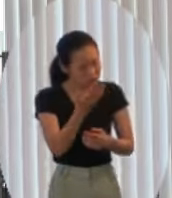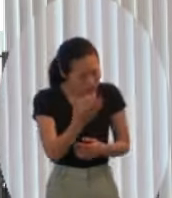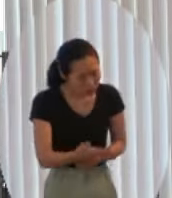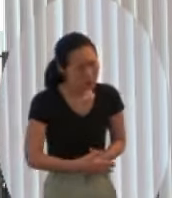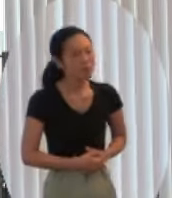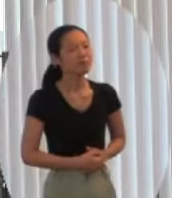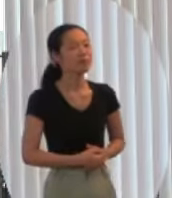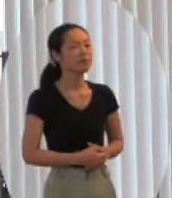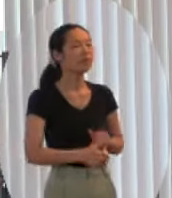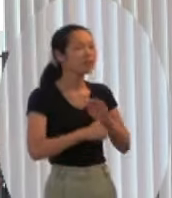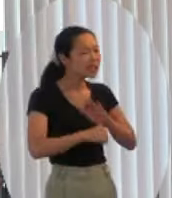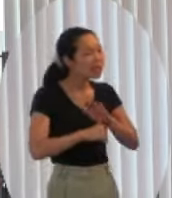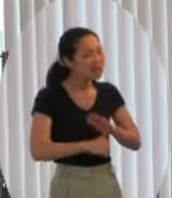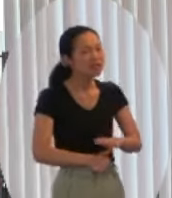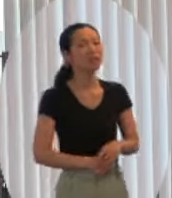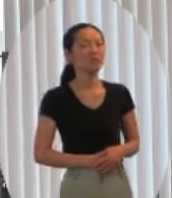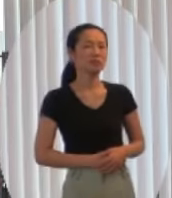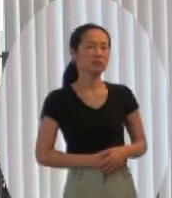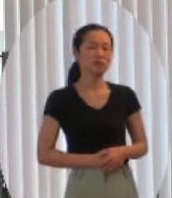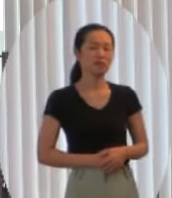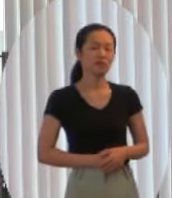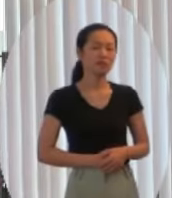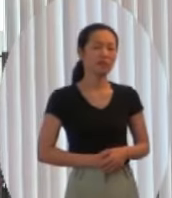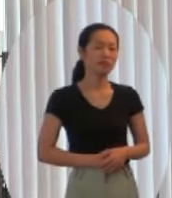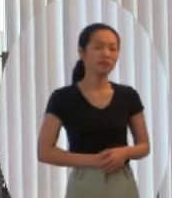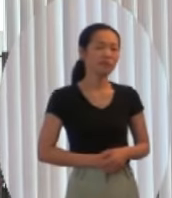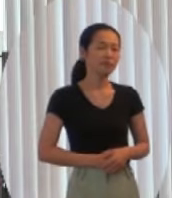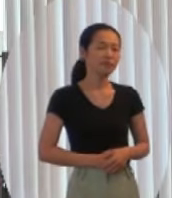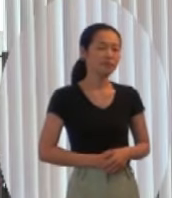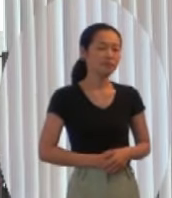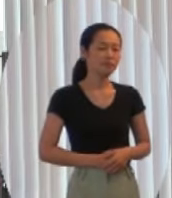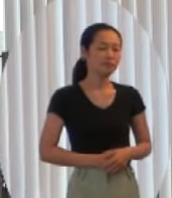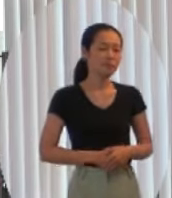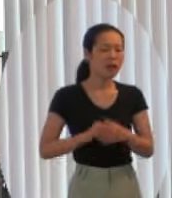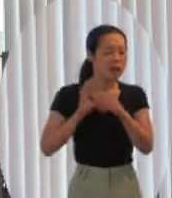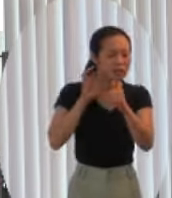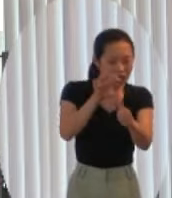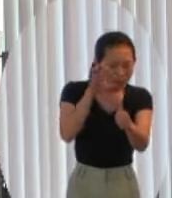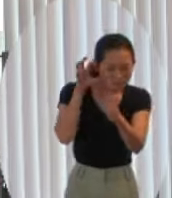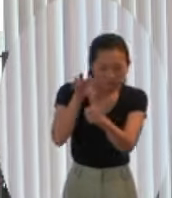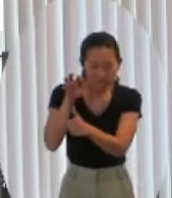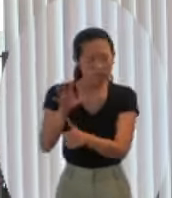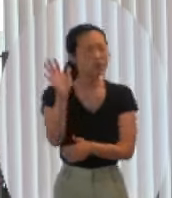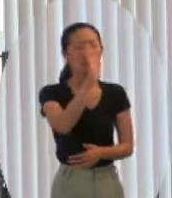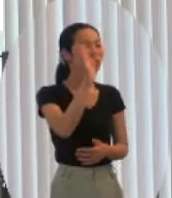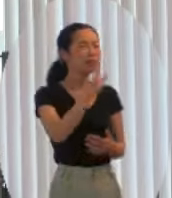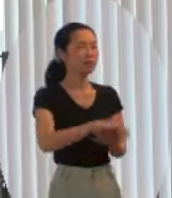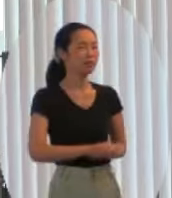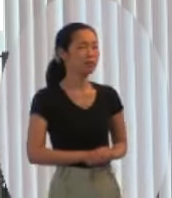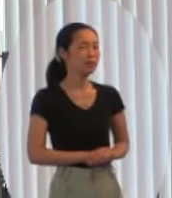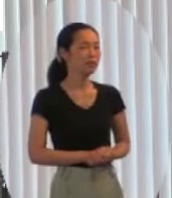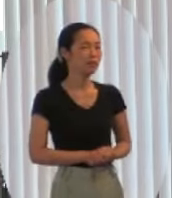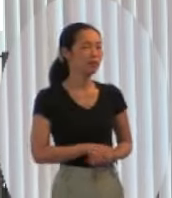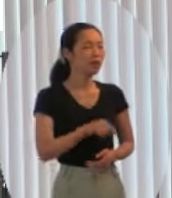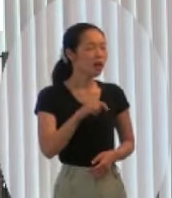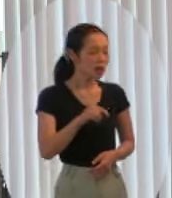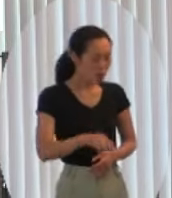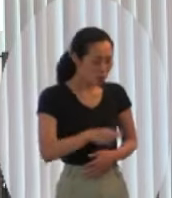よ。そして責めてはいけないよ。許し合いなさい。結局はもうこれしかないん